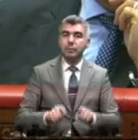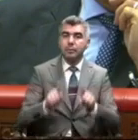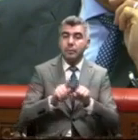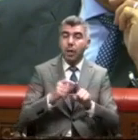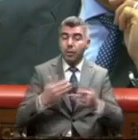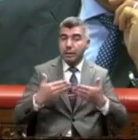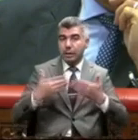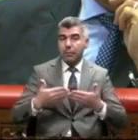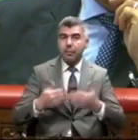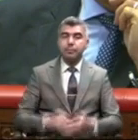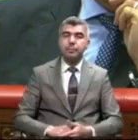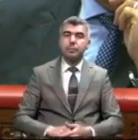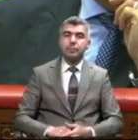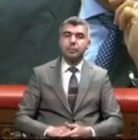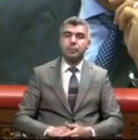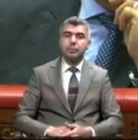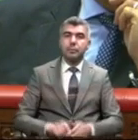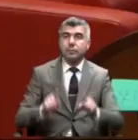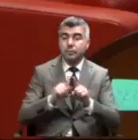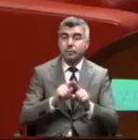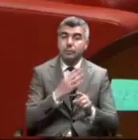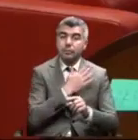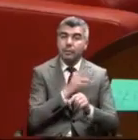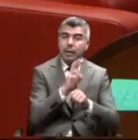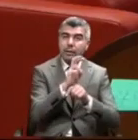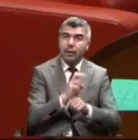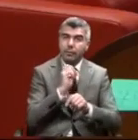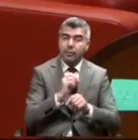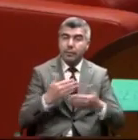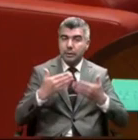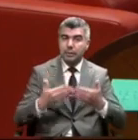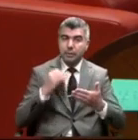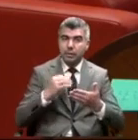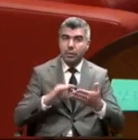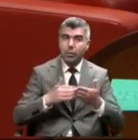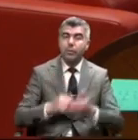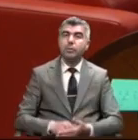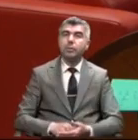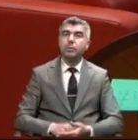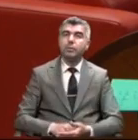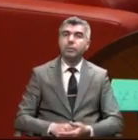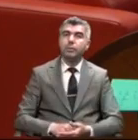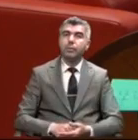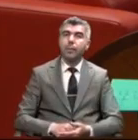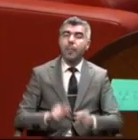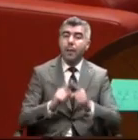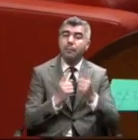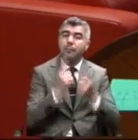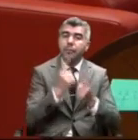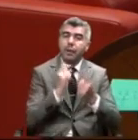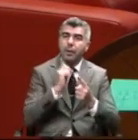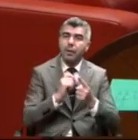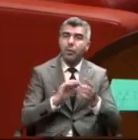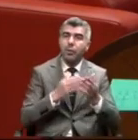الان الى بغينا نتحكمو في الدين في الوضع الاقتصادي المغرب خصنا نرجعو لواحد